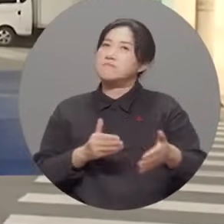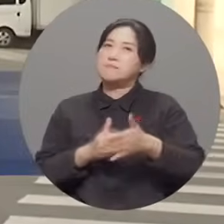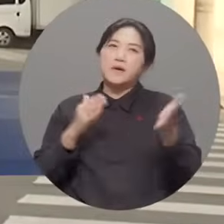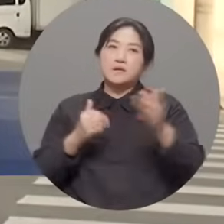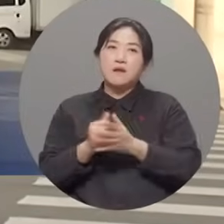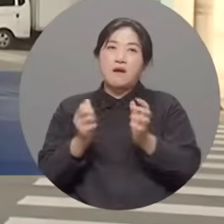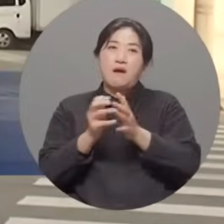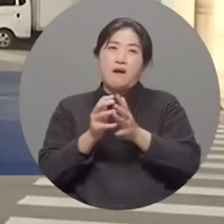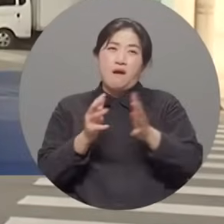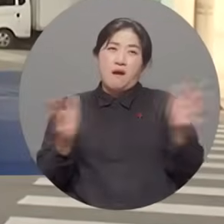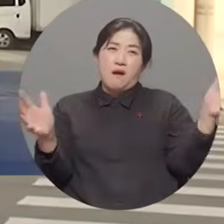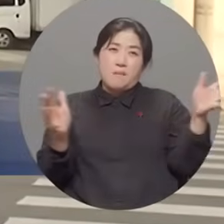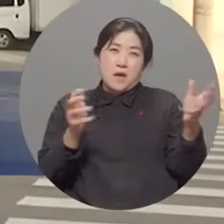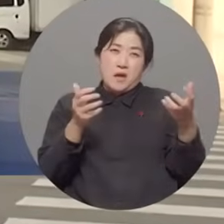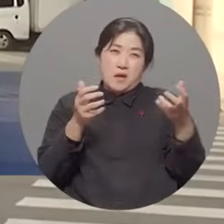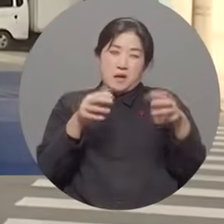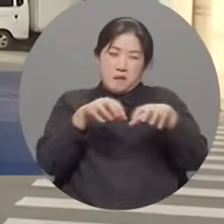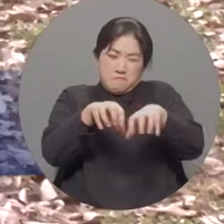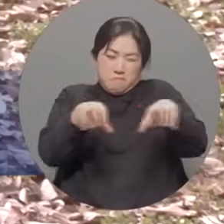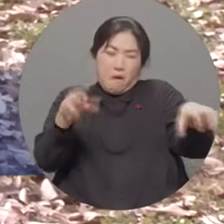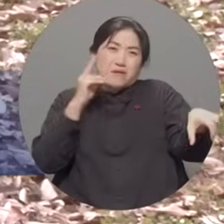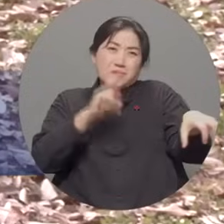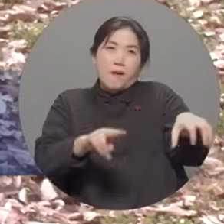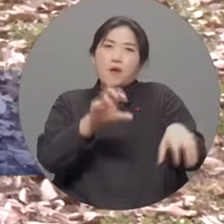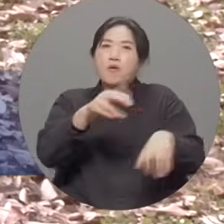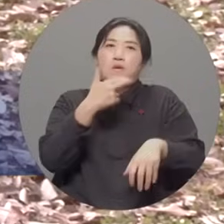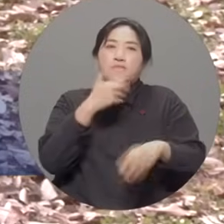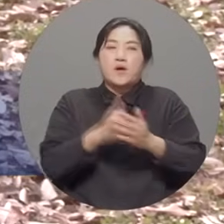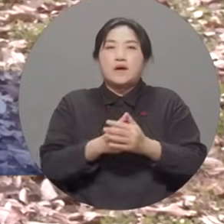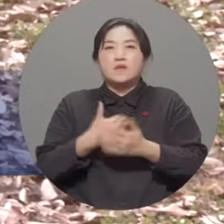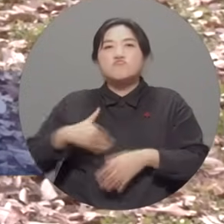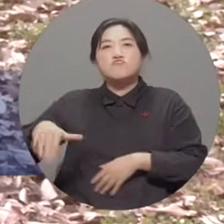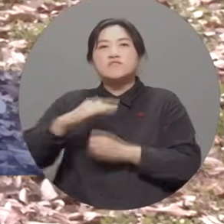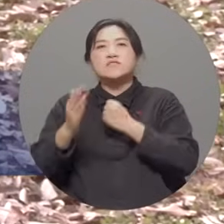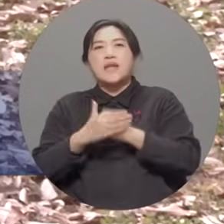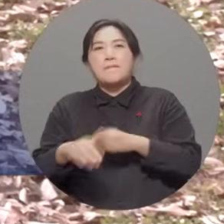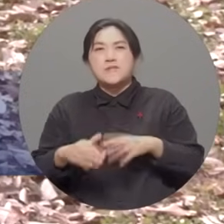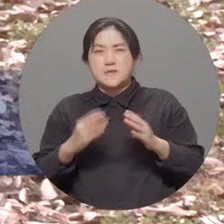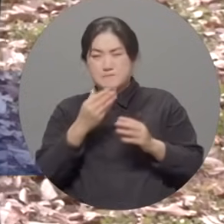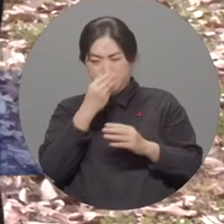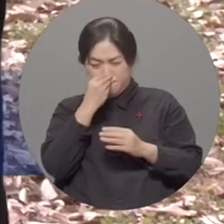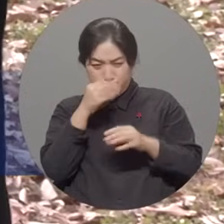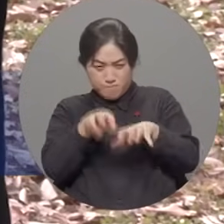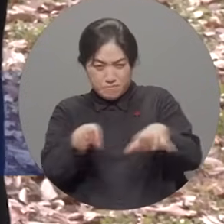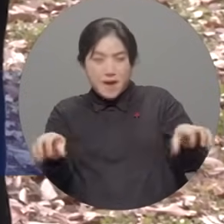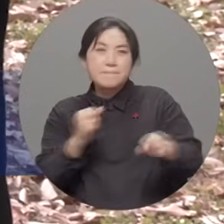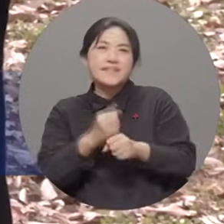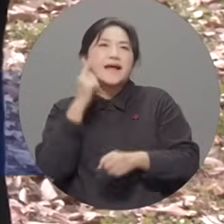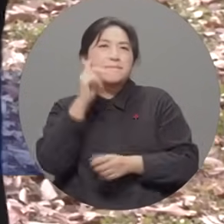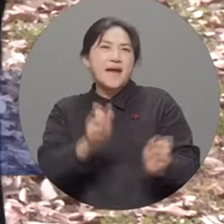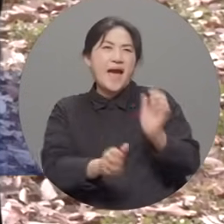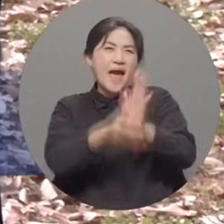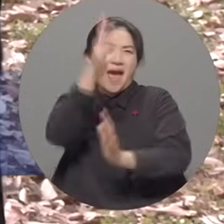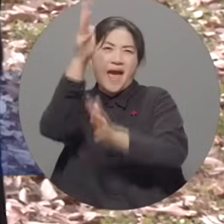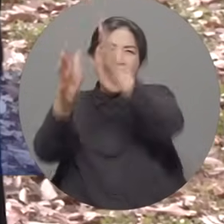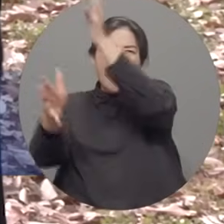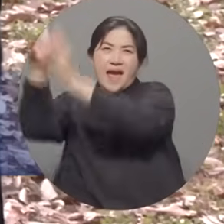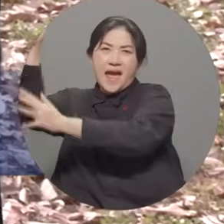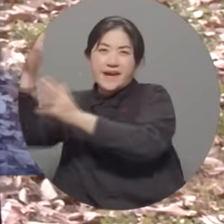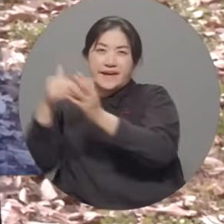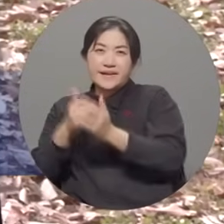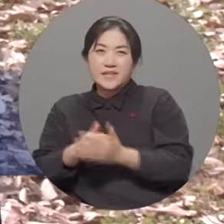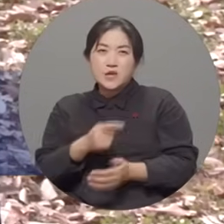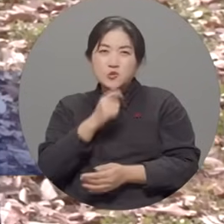아파트가 그렇게 빼곡히 들었은 데도 없을 거예요. 이제 저희들 때문에 그렇게 했겠죠. 거기다가 하나 하다못해